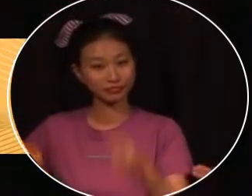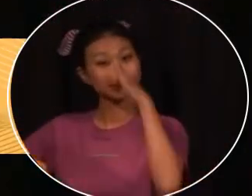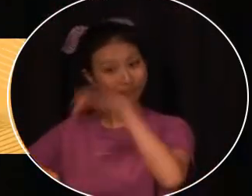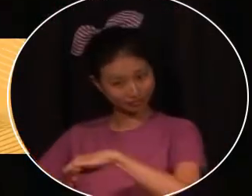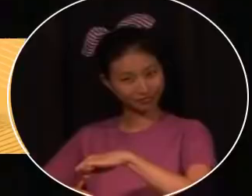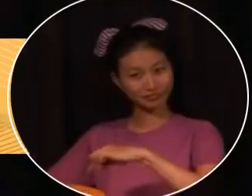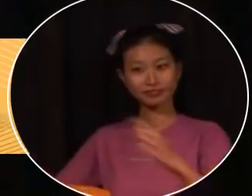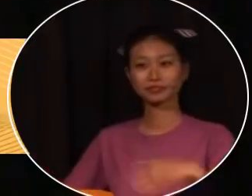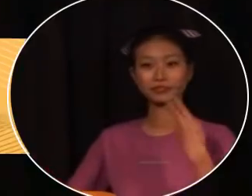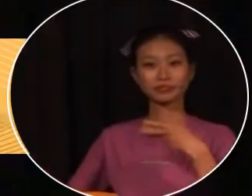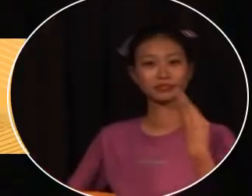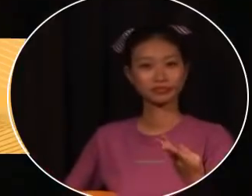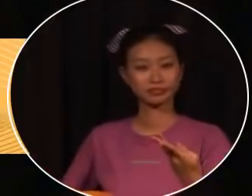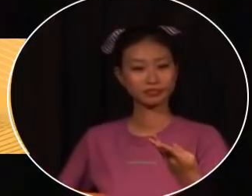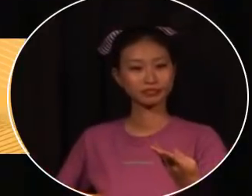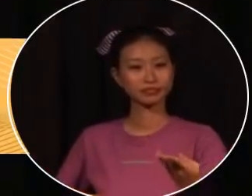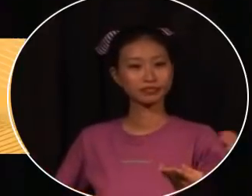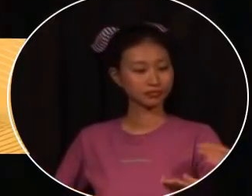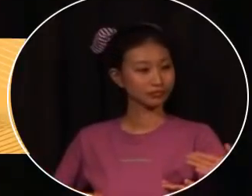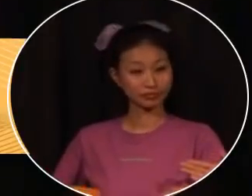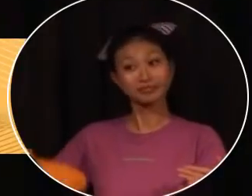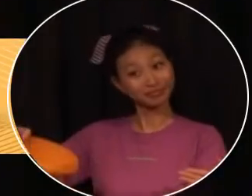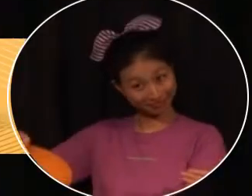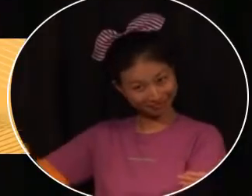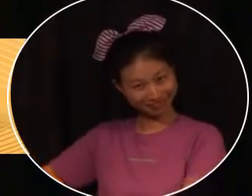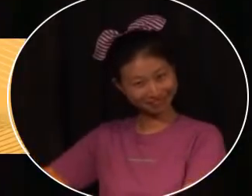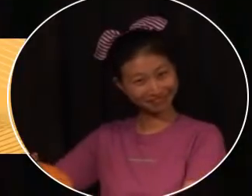见，谢谢各位。